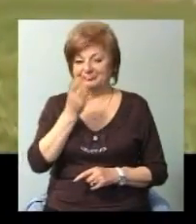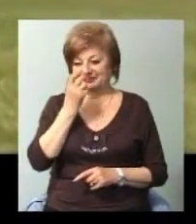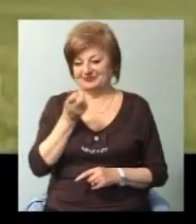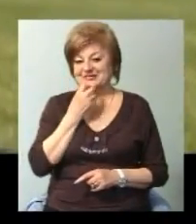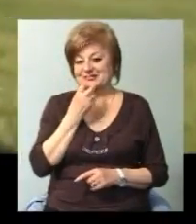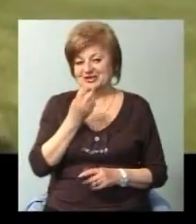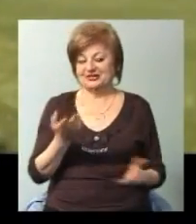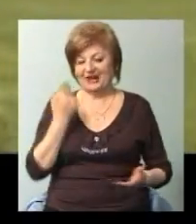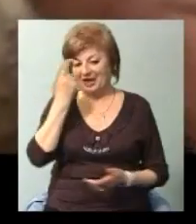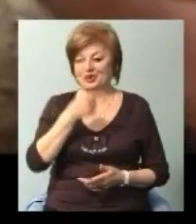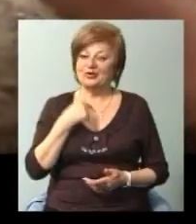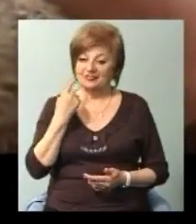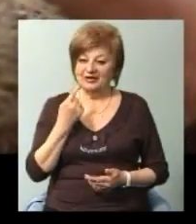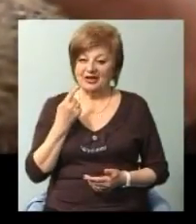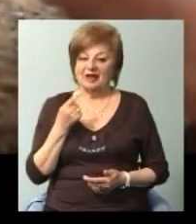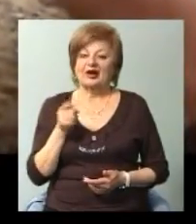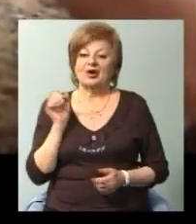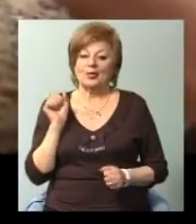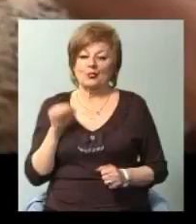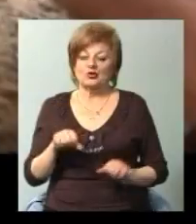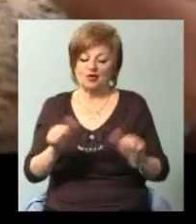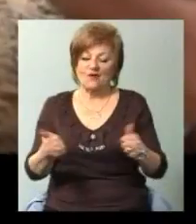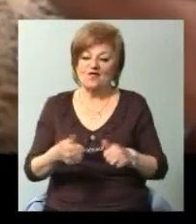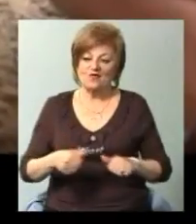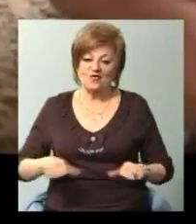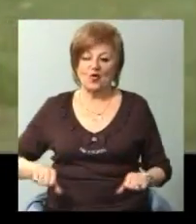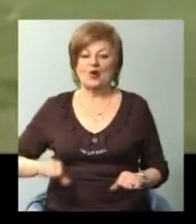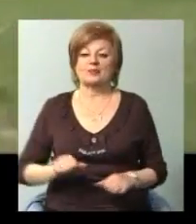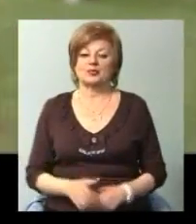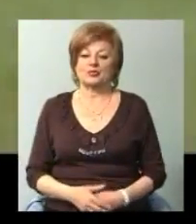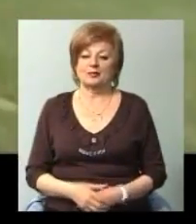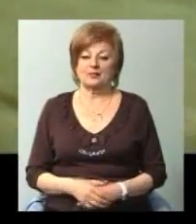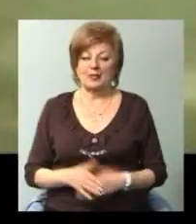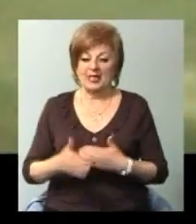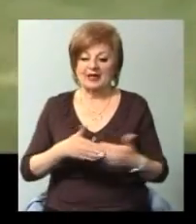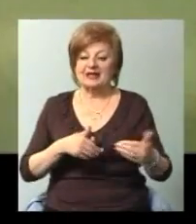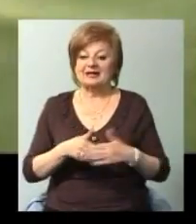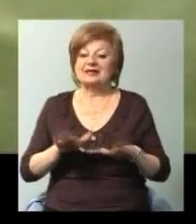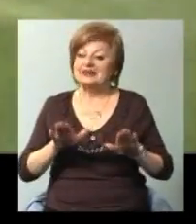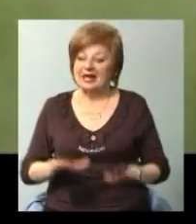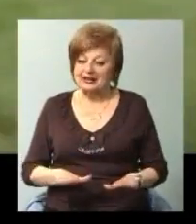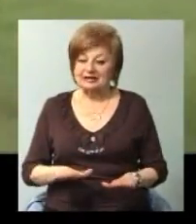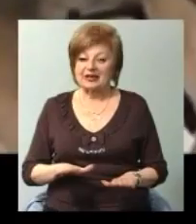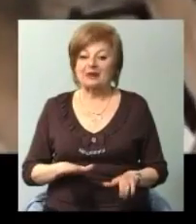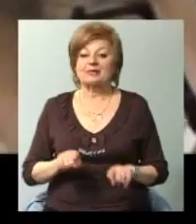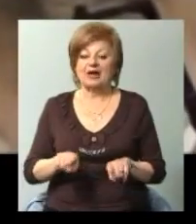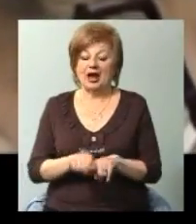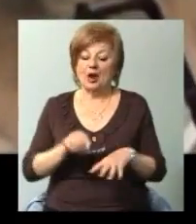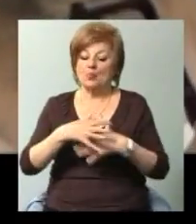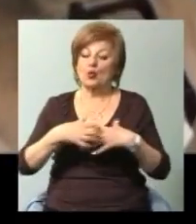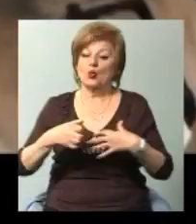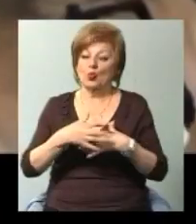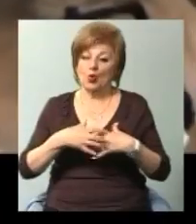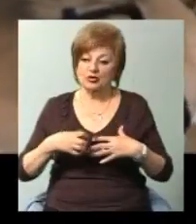увесь зовнішній вигляд цього дива. Він має форму зігнутого кілечка. На лапках Акіта Іну, як у котиків,